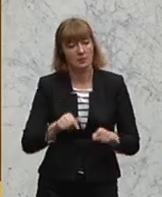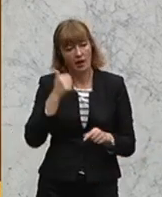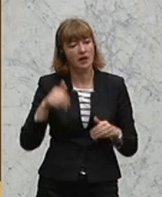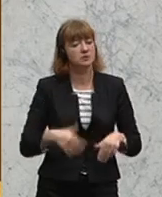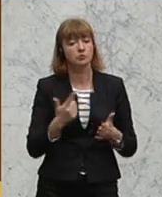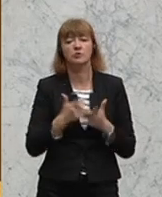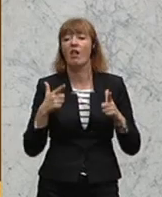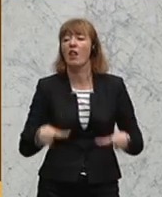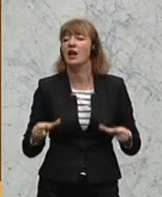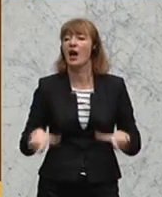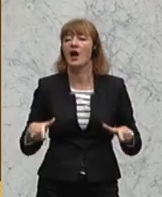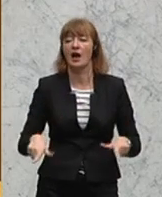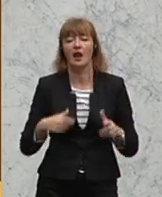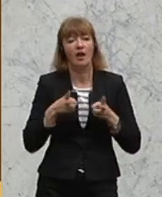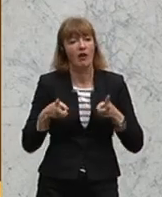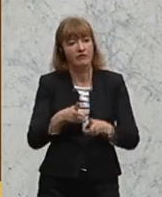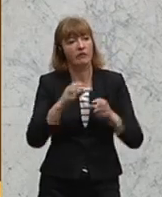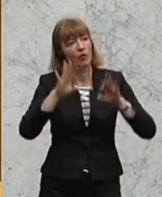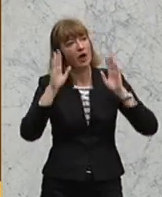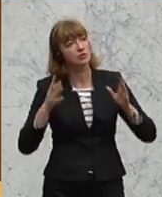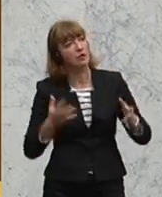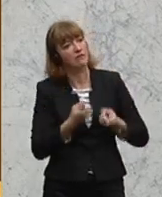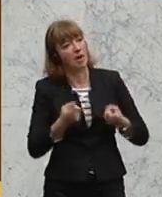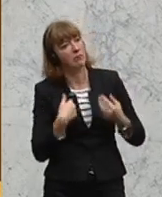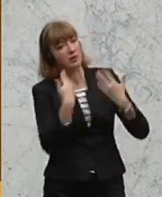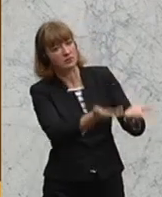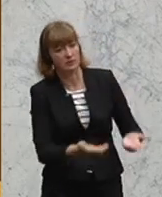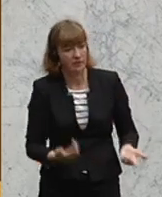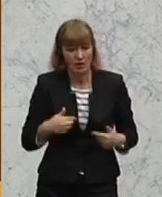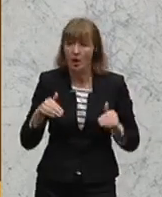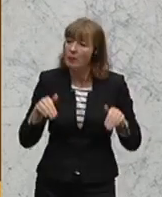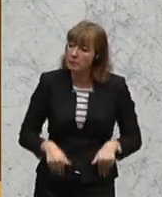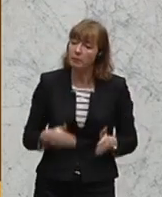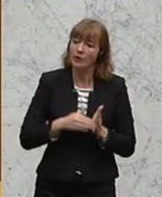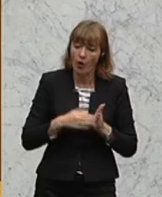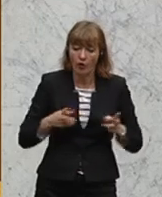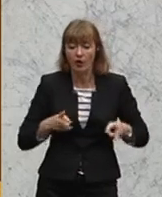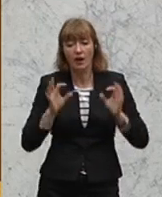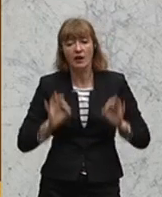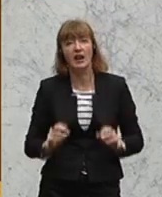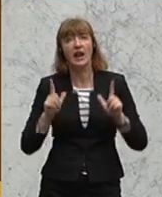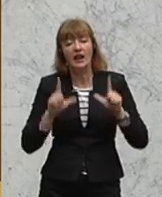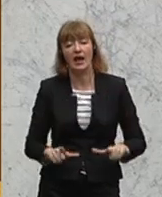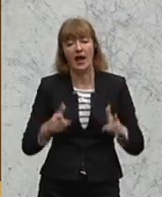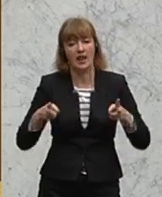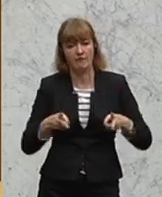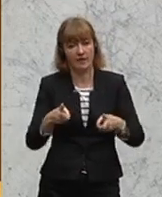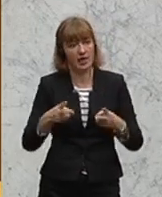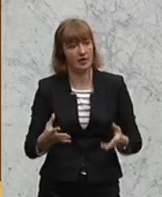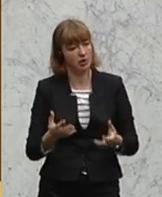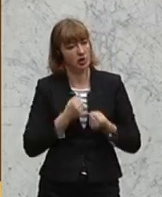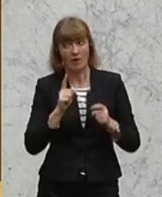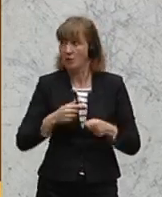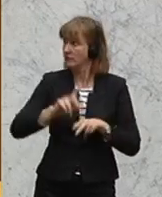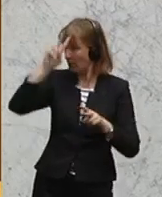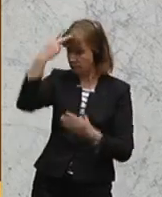aber auch, wir müssen legale Wege für Asylwerber schaffen. Wir brauchen legale Wege für Asylwerber, die können ja nicht vom Himmel fallen. Das heißt,